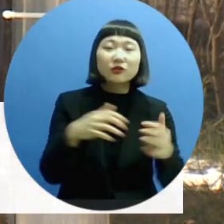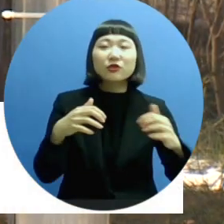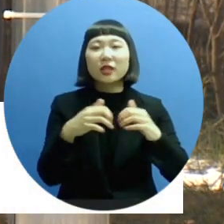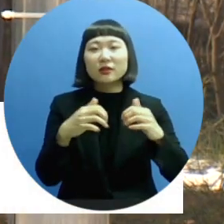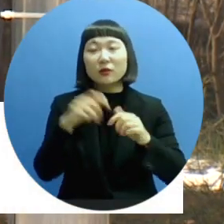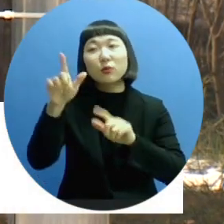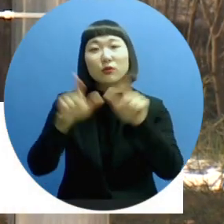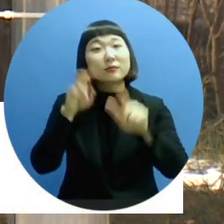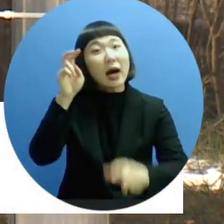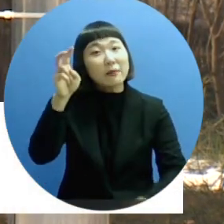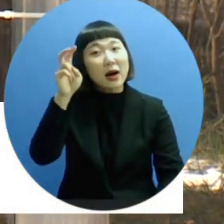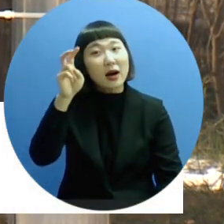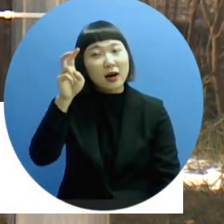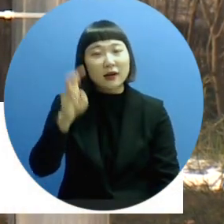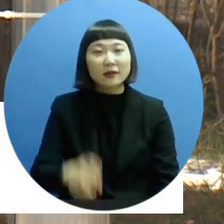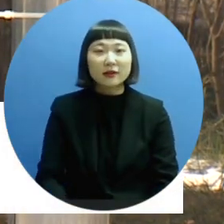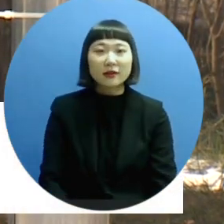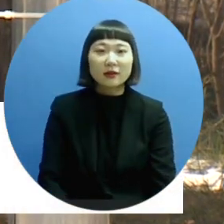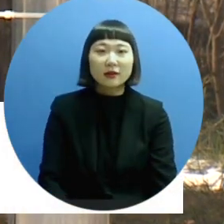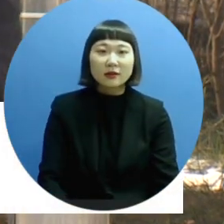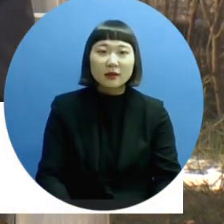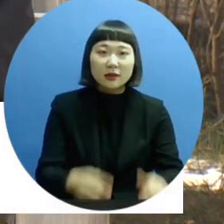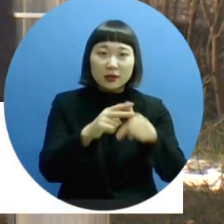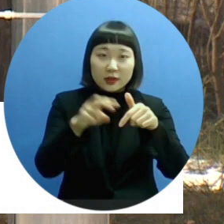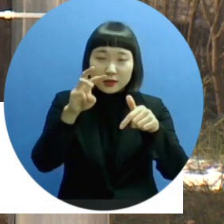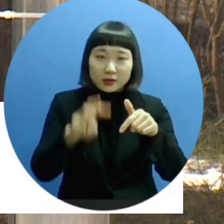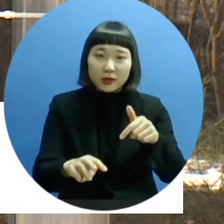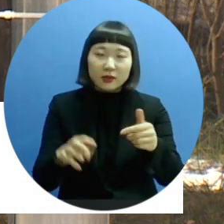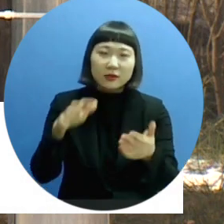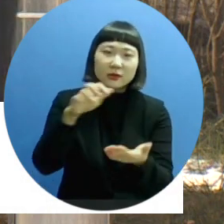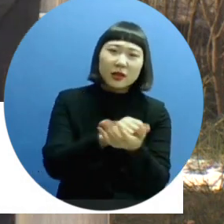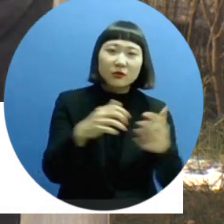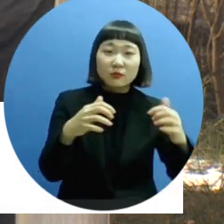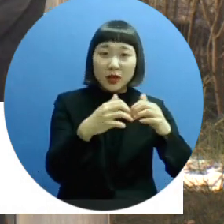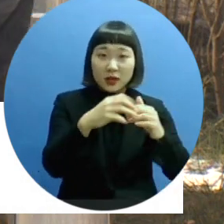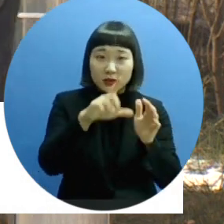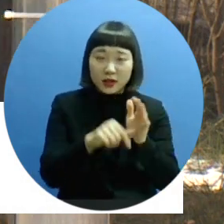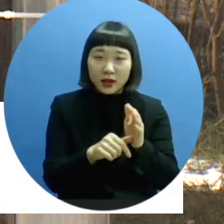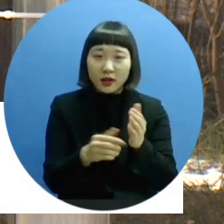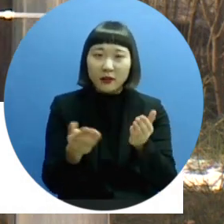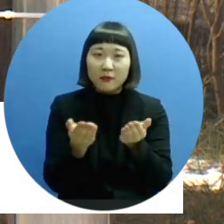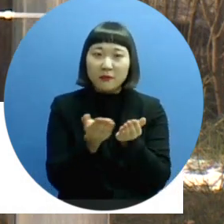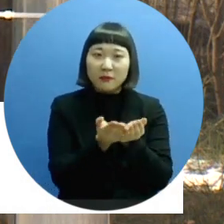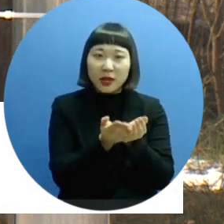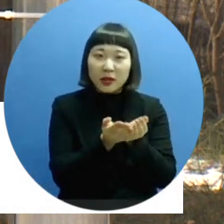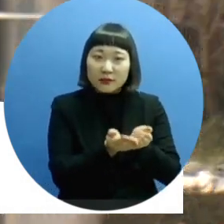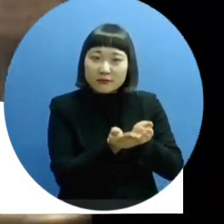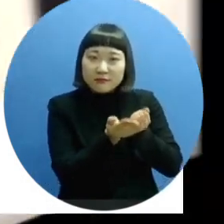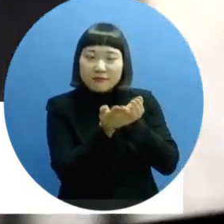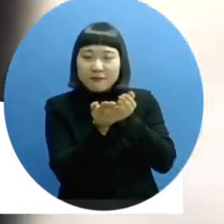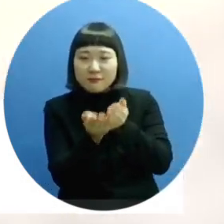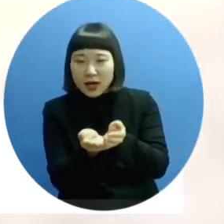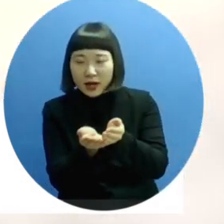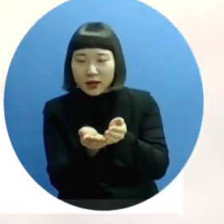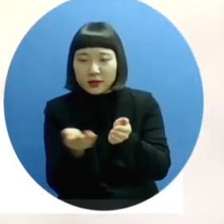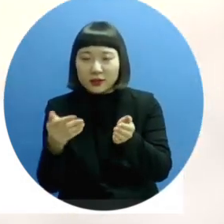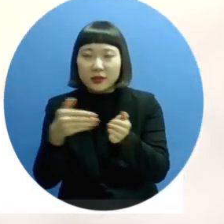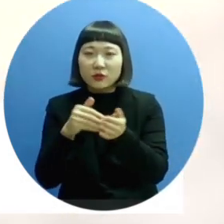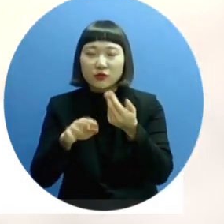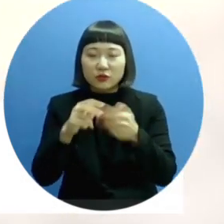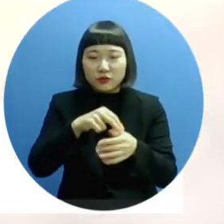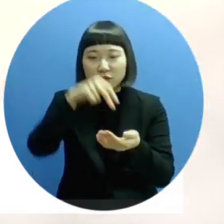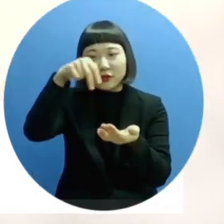때 지금 배가 닿아가지고 그 육지까지 올라오는 장면이지, 저게. 나는